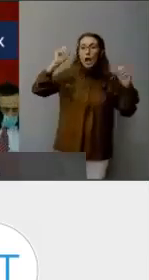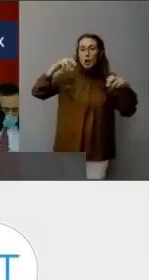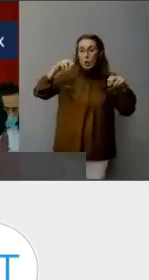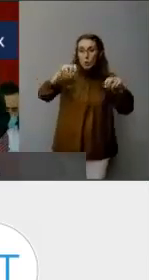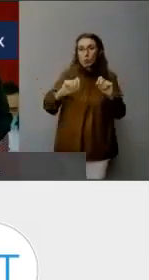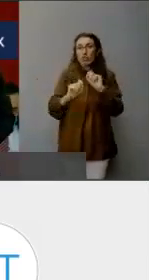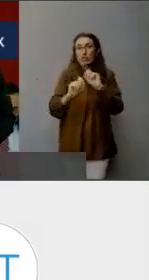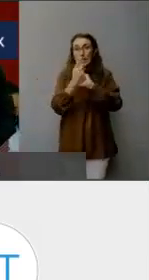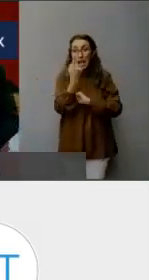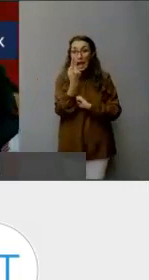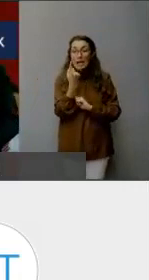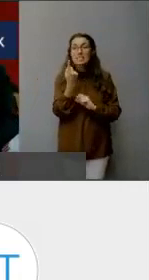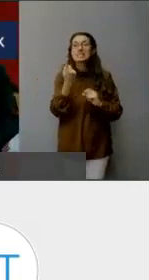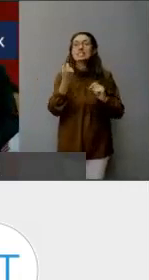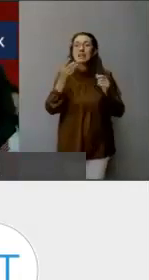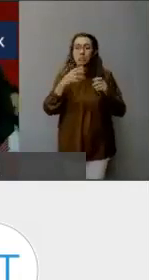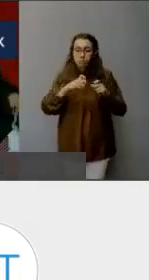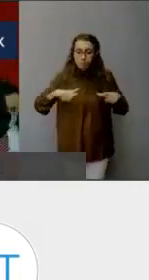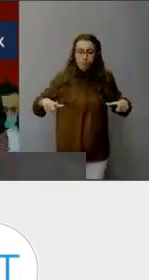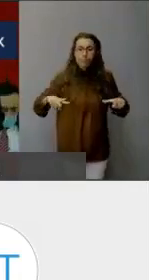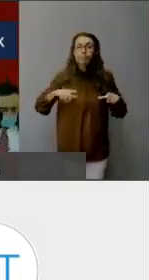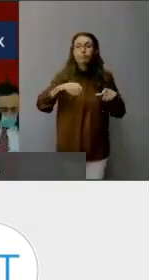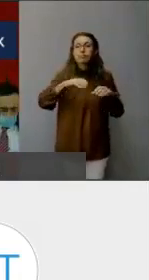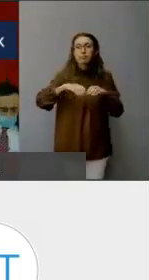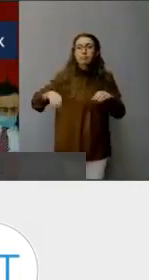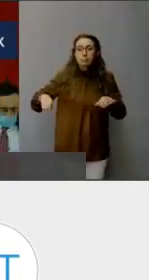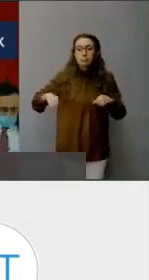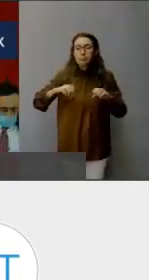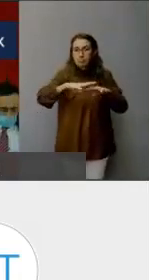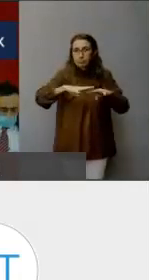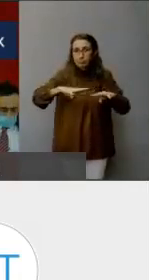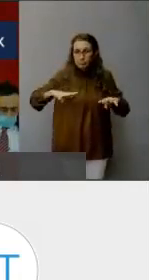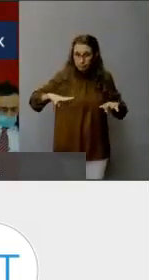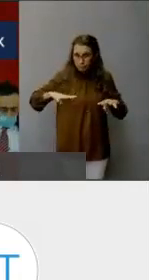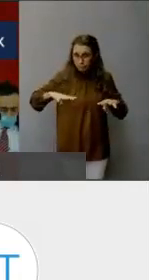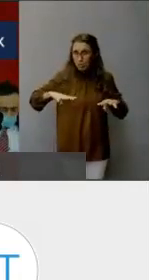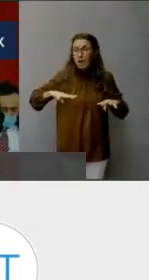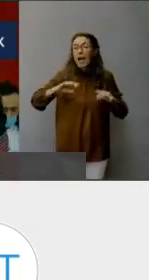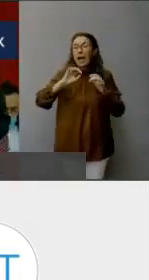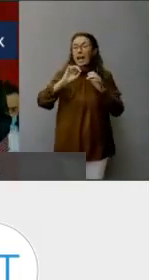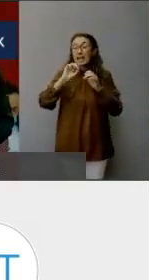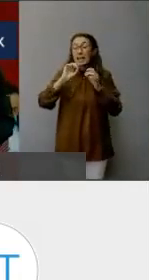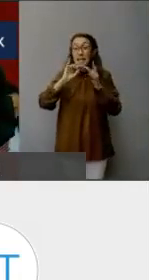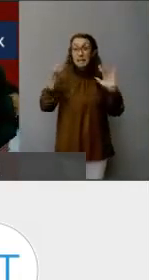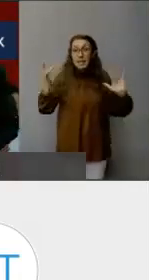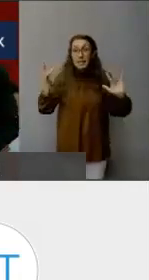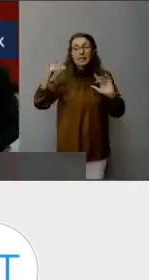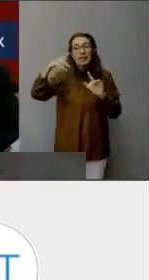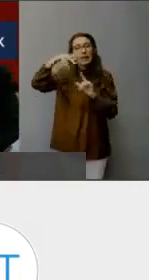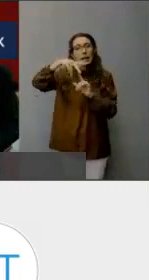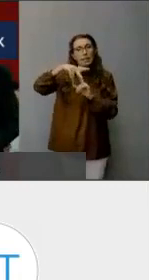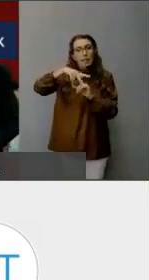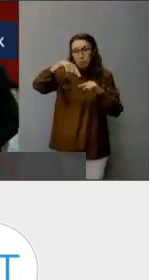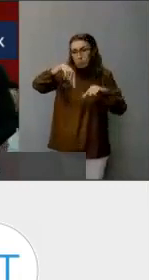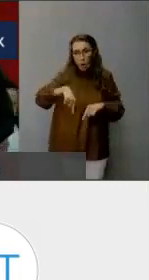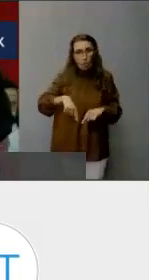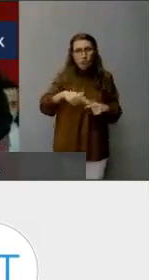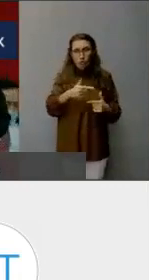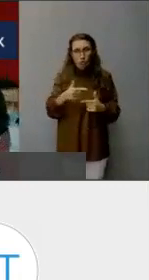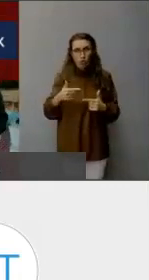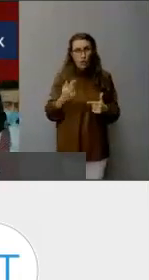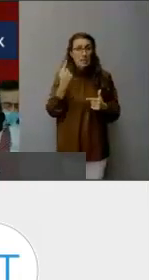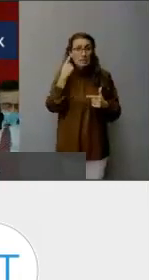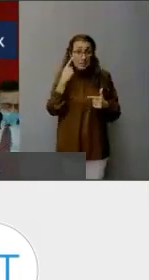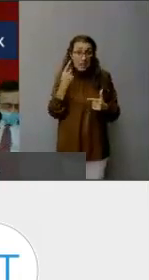strade quello che oggi non c'è o se c'è è veramente ridotto male quindi queste sette cose sono sette servizi